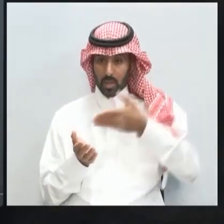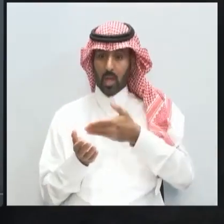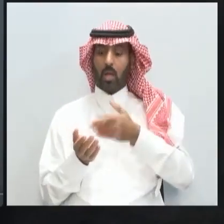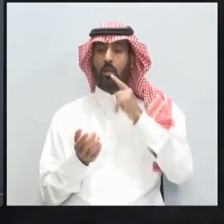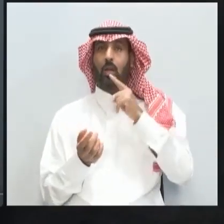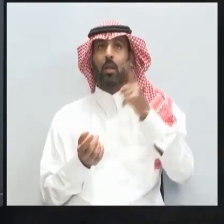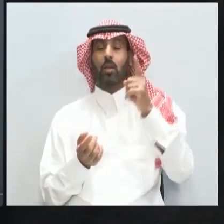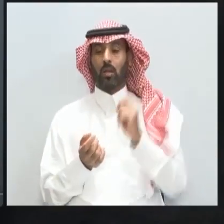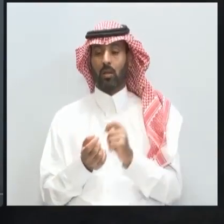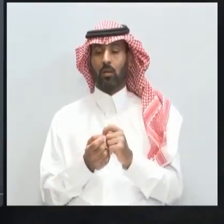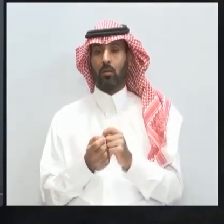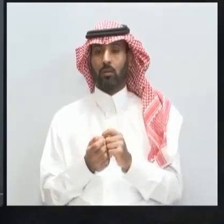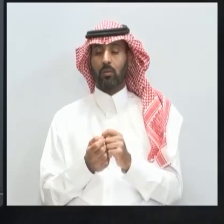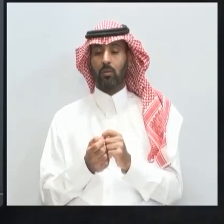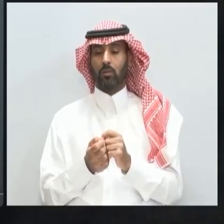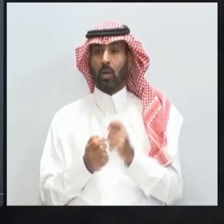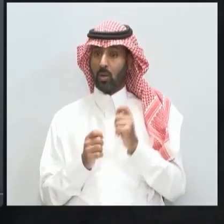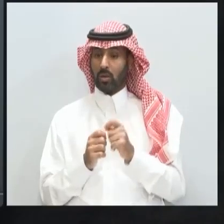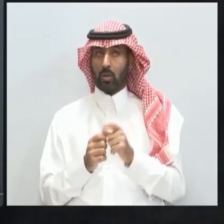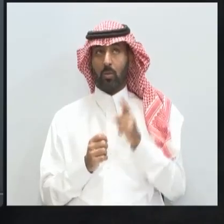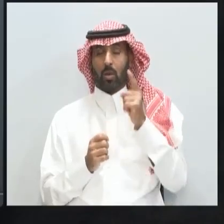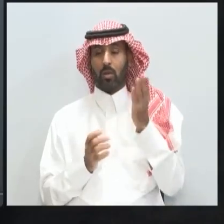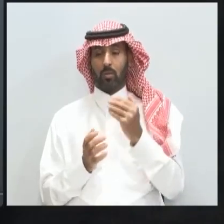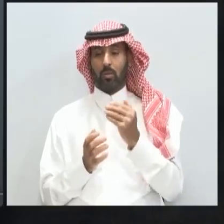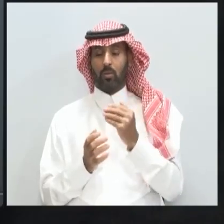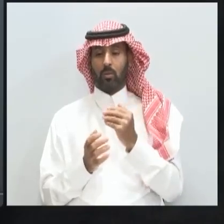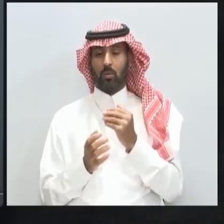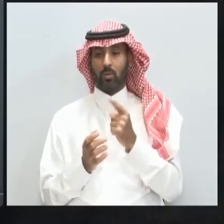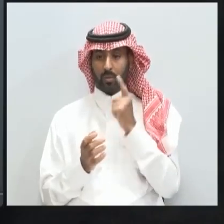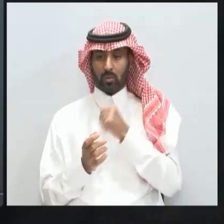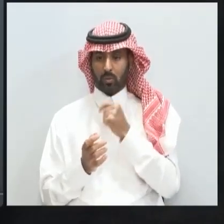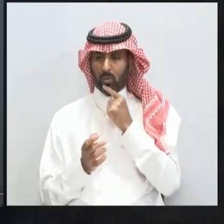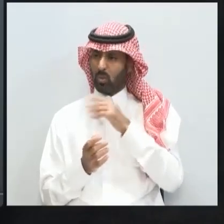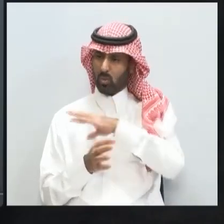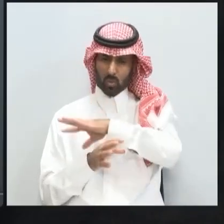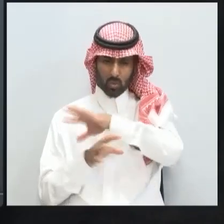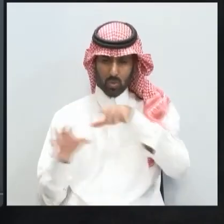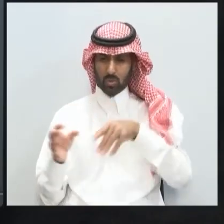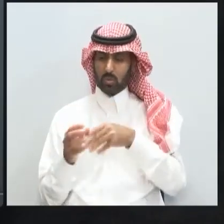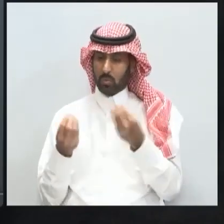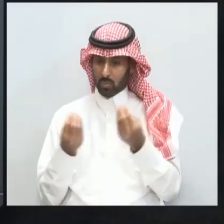الكريم معجز لذلك تتعلق بالقران الكريم علوم